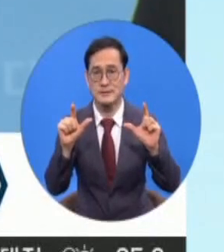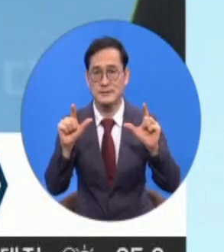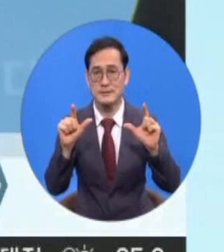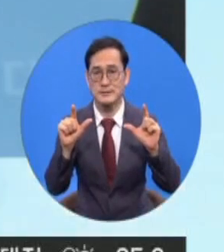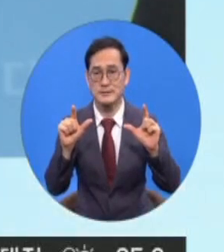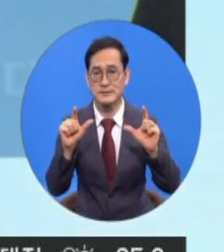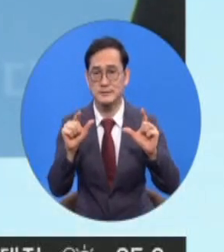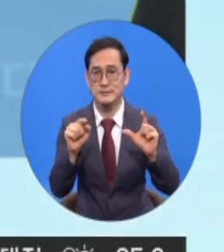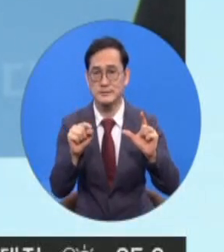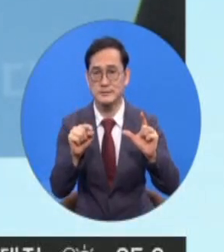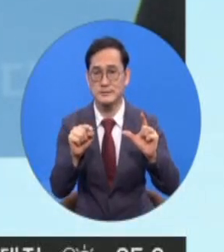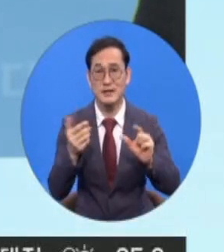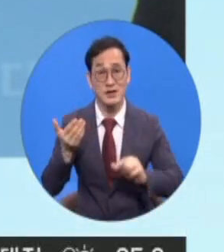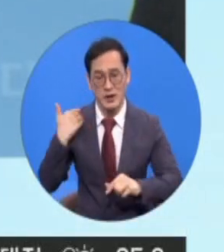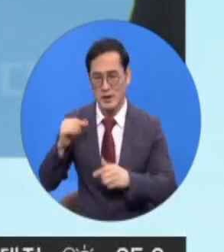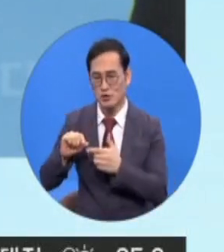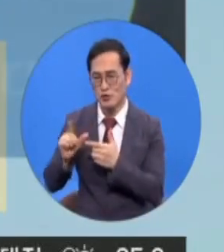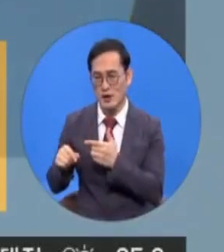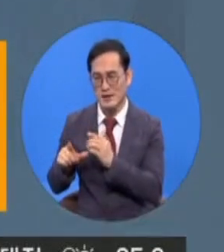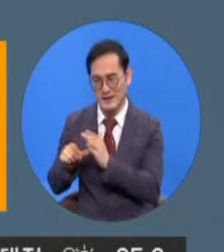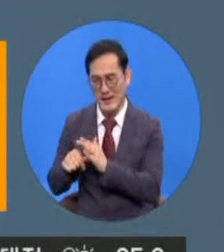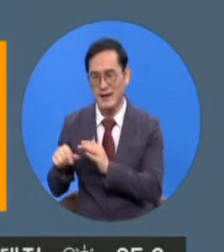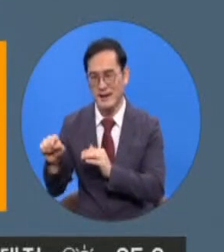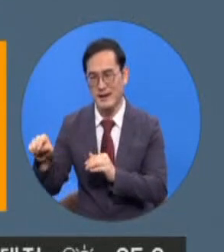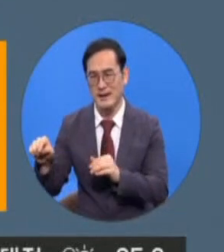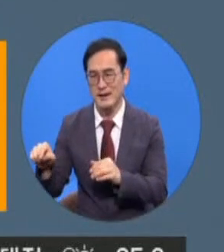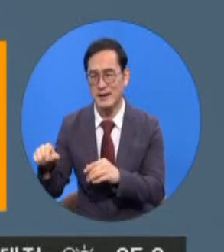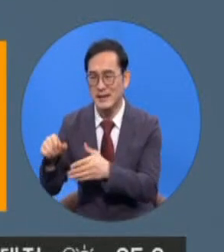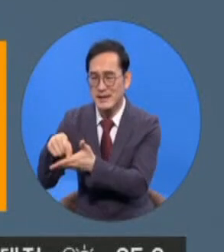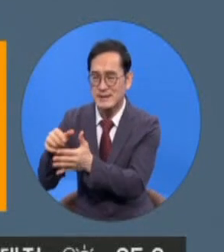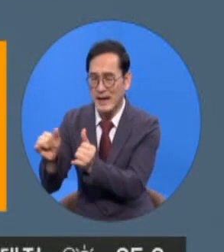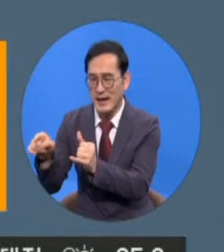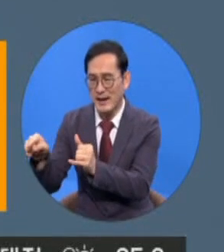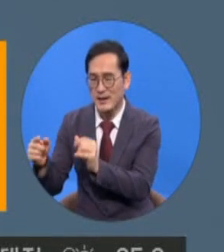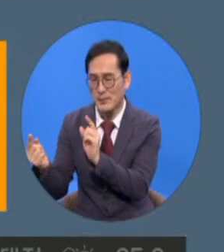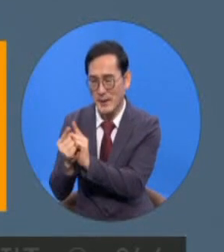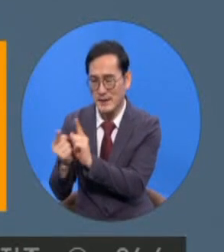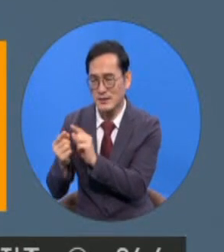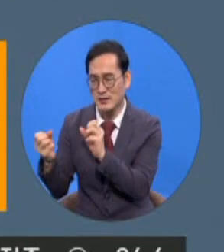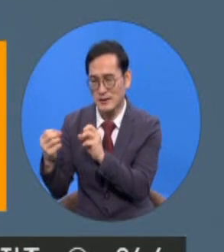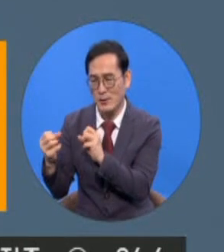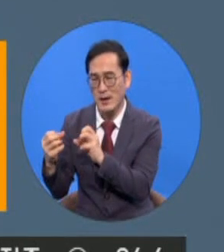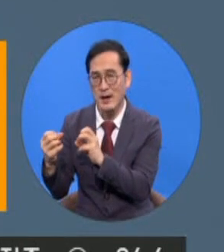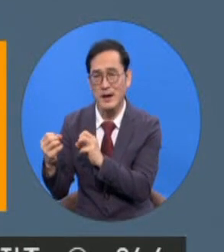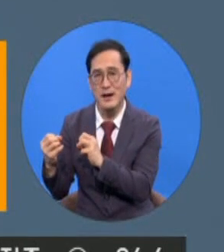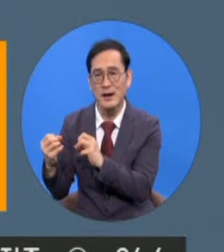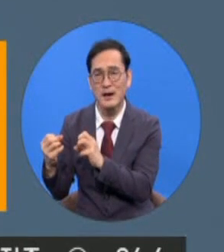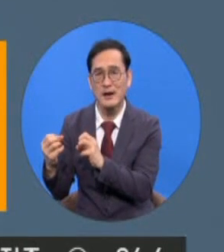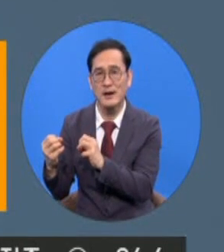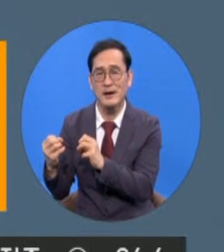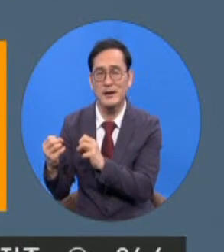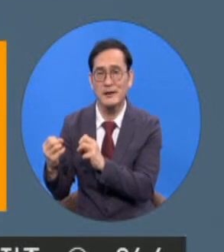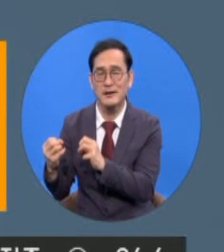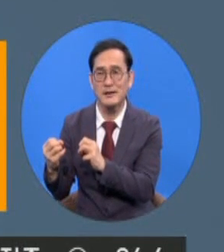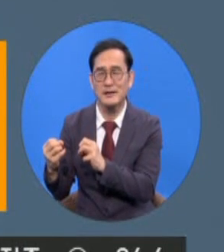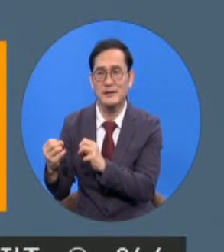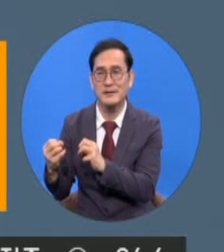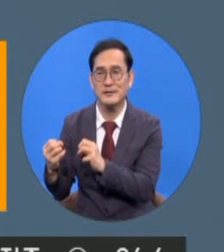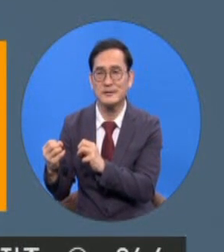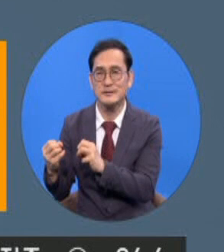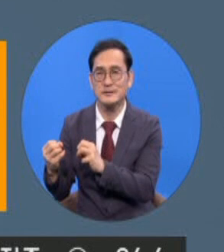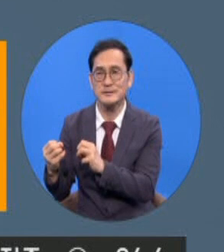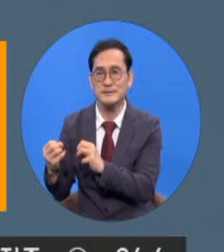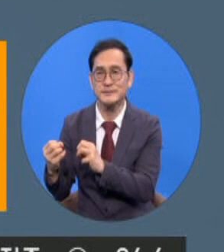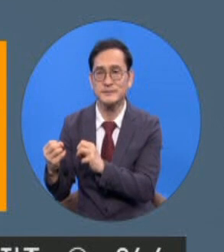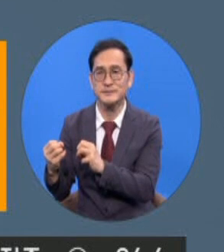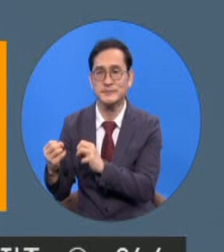6월달에 그 유스 벗으 기자 하고 사담 을 하다가 나온 얘기다 라고 하지만 그리고 라서 7월 그 한다 한달정도